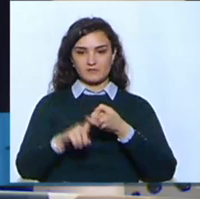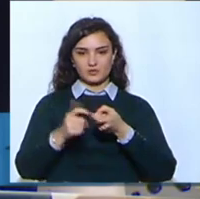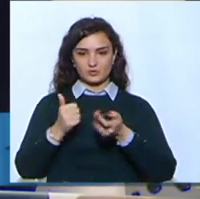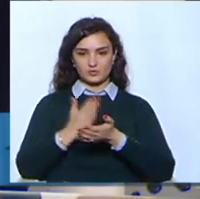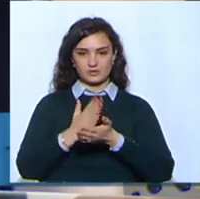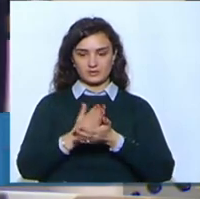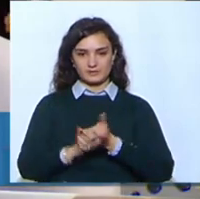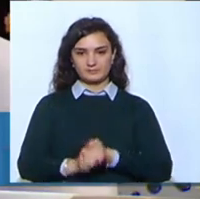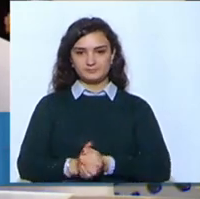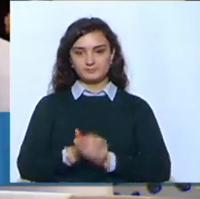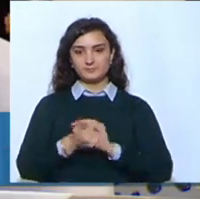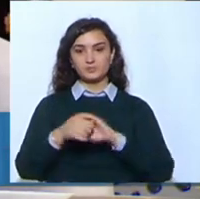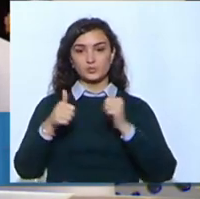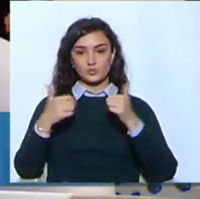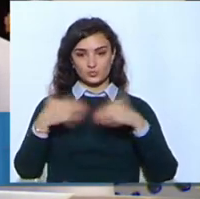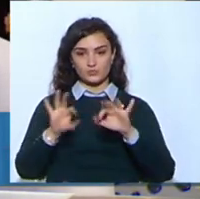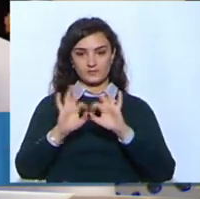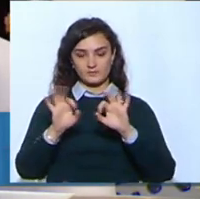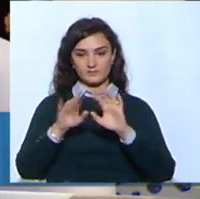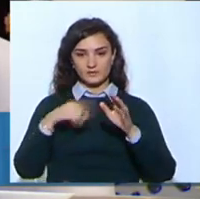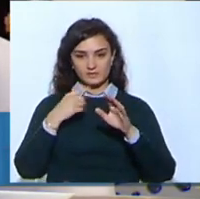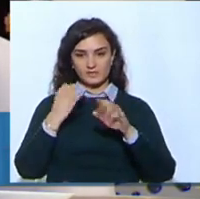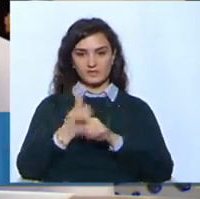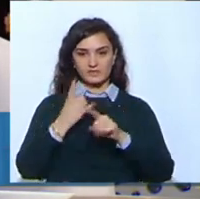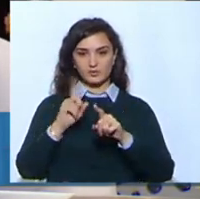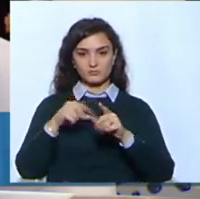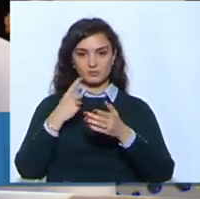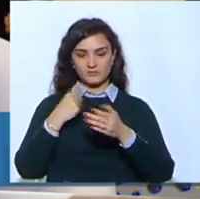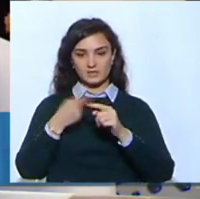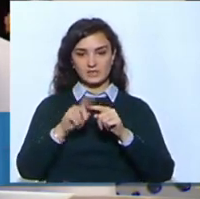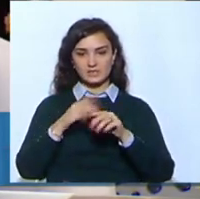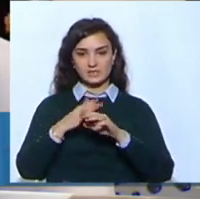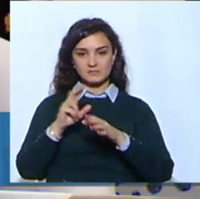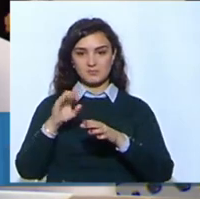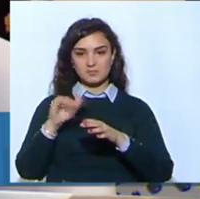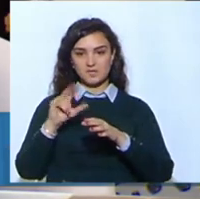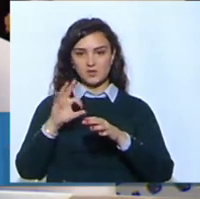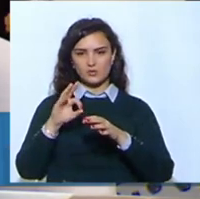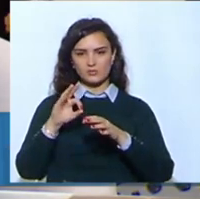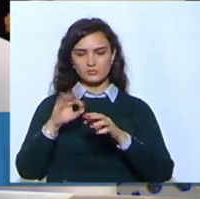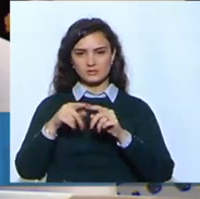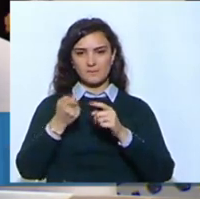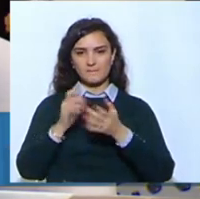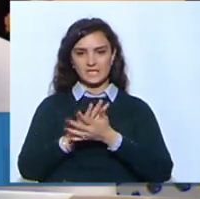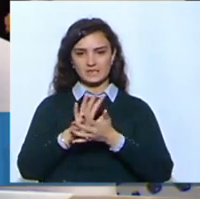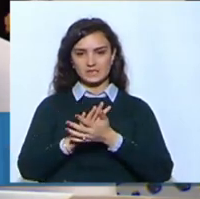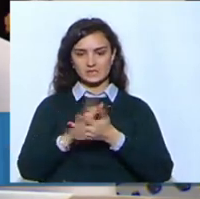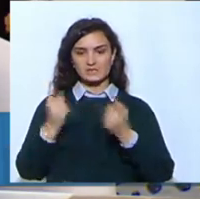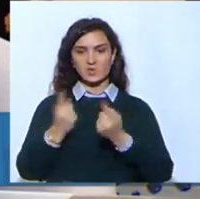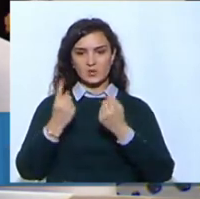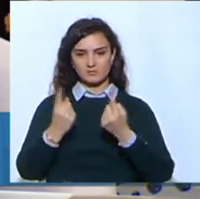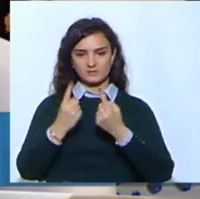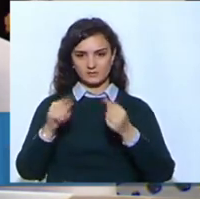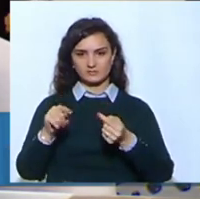როგორ არის? ესე იგი, როგორც უკვე აღნიშნეთ კიდევ ერთხელ, რომ დაკონკრეტდეთ, ეს არის ბეტა ჰემოლიზური სტრეპტოკოკი, ეს არის ბაქტერია, რომელიც